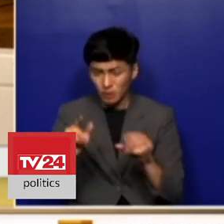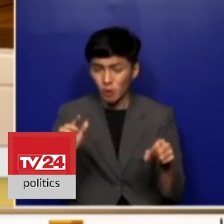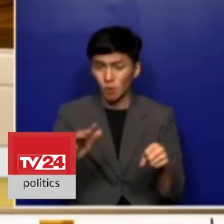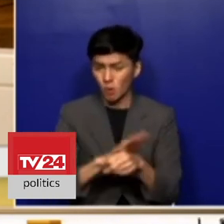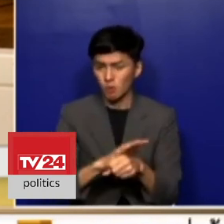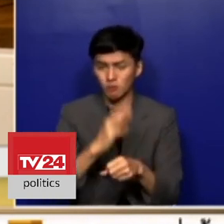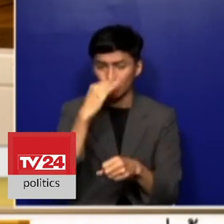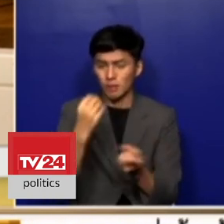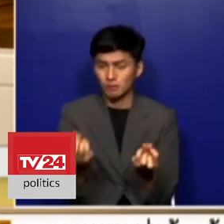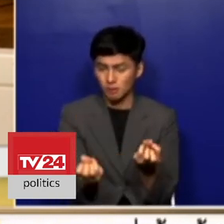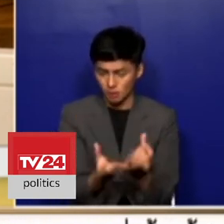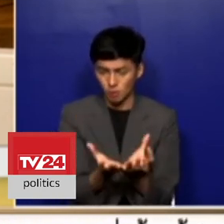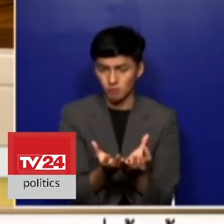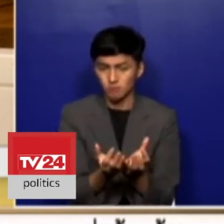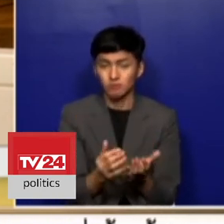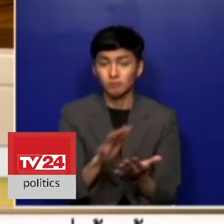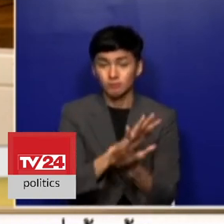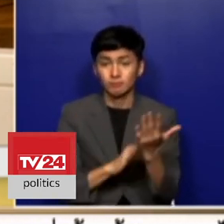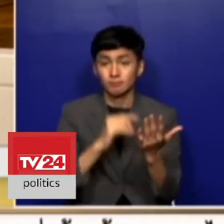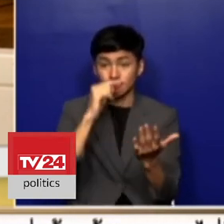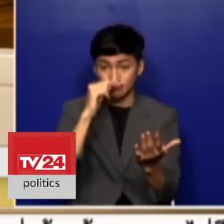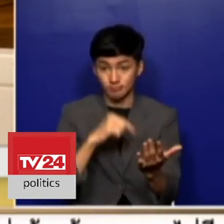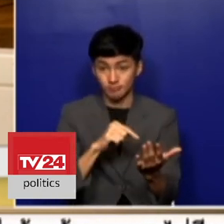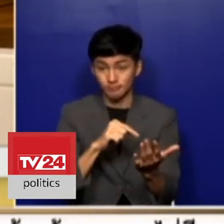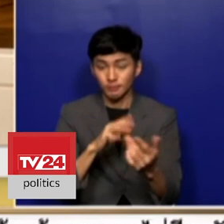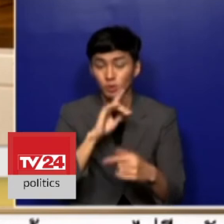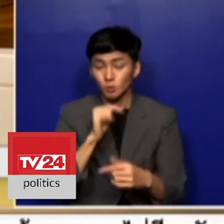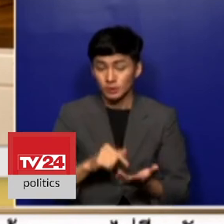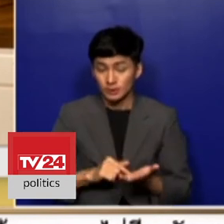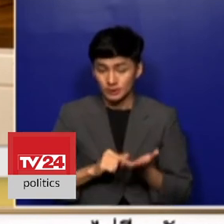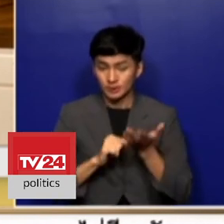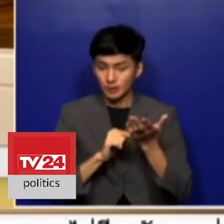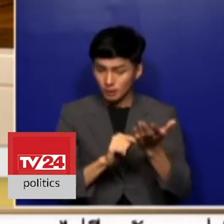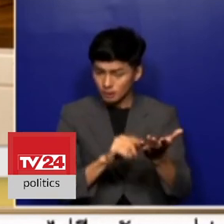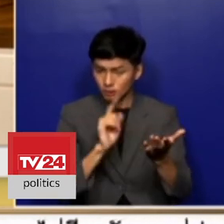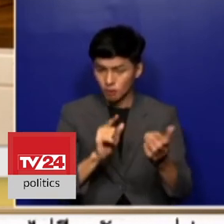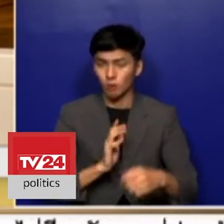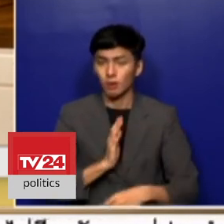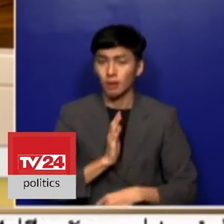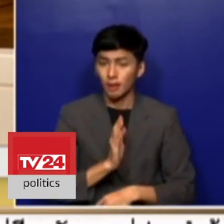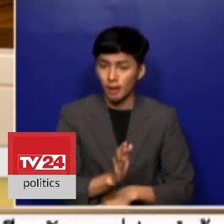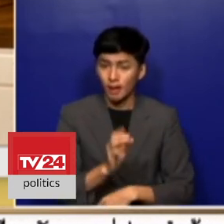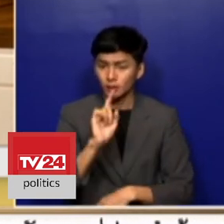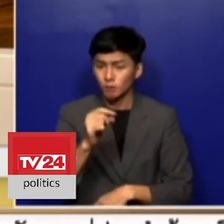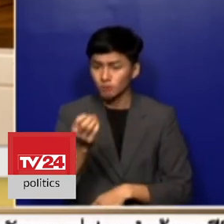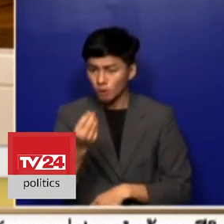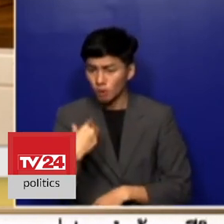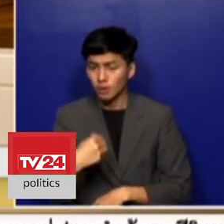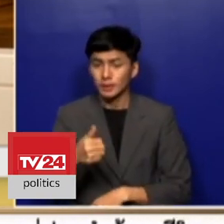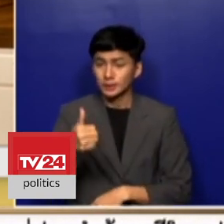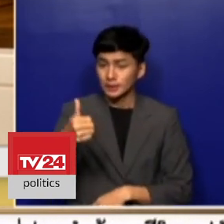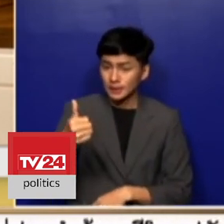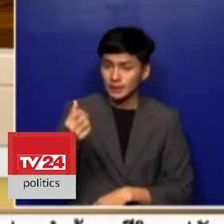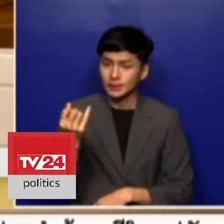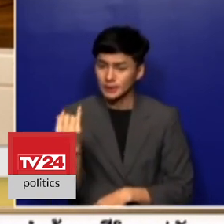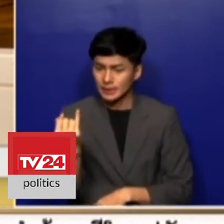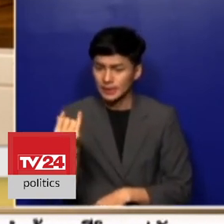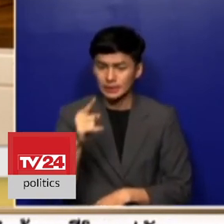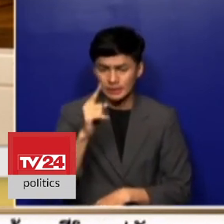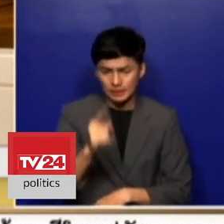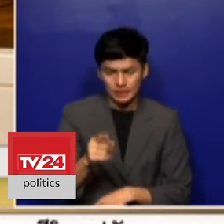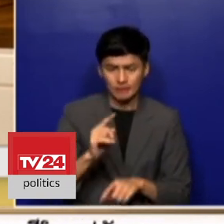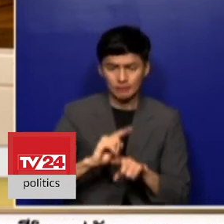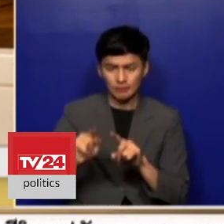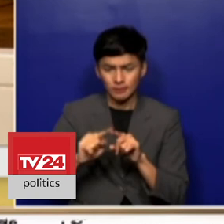ไทยแล้วต้องมีการเสนอด้วยความเป็นกลางต้องระบุถึงข้อดีข้อเสียและข้อเท็จจริงในประเด็นต่างๆ